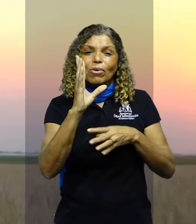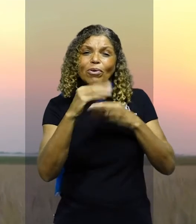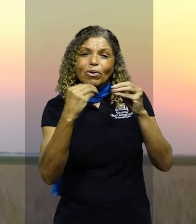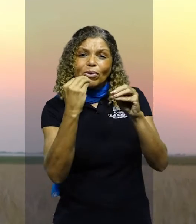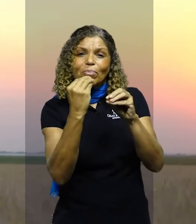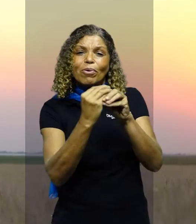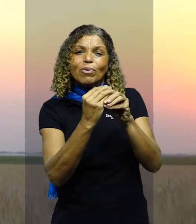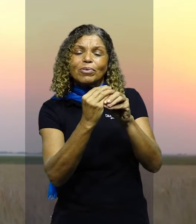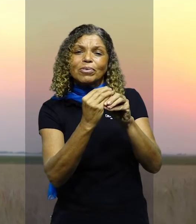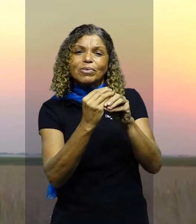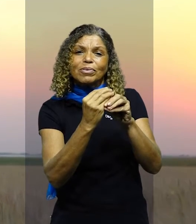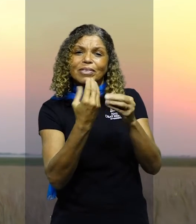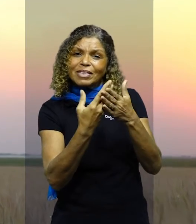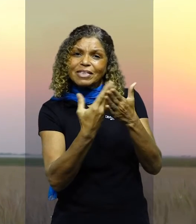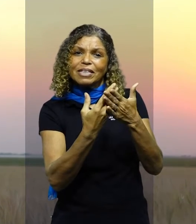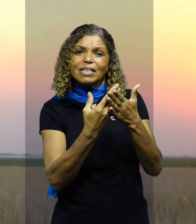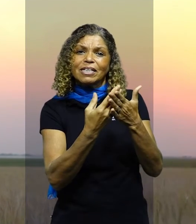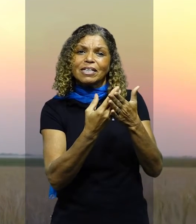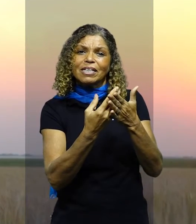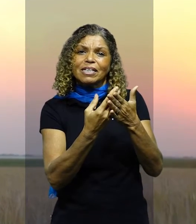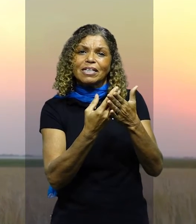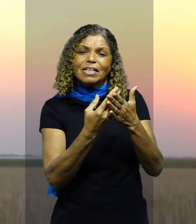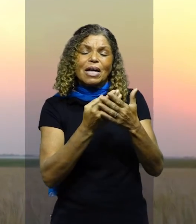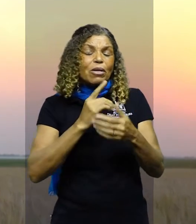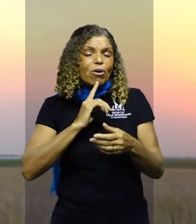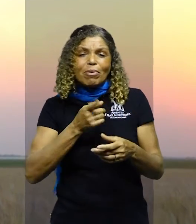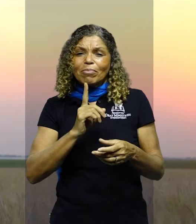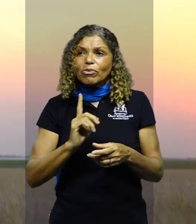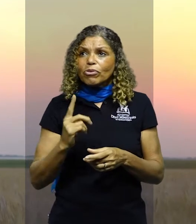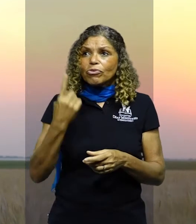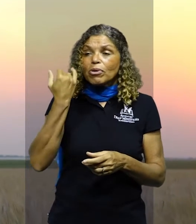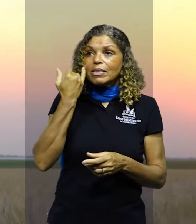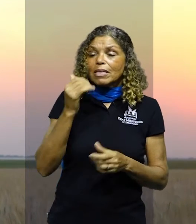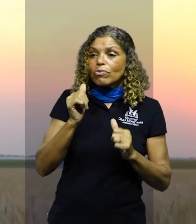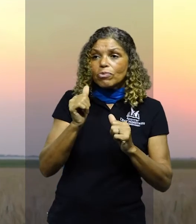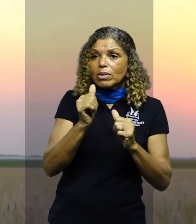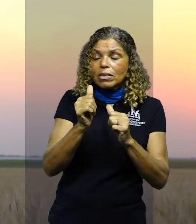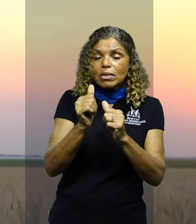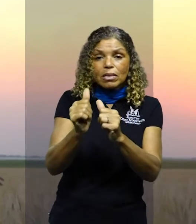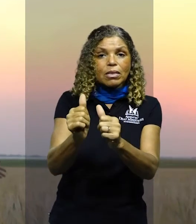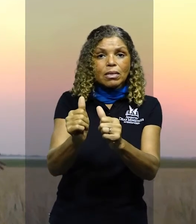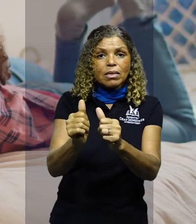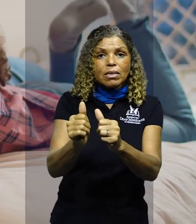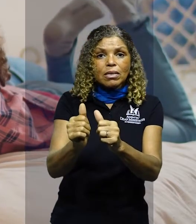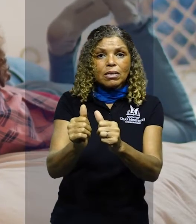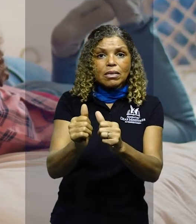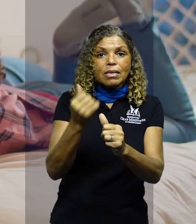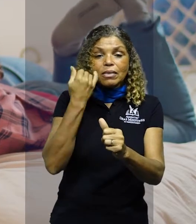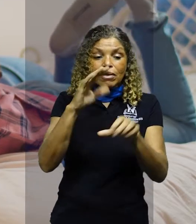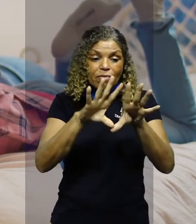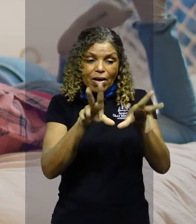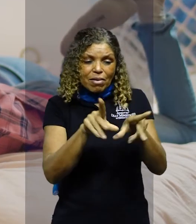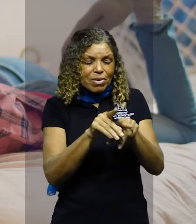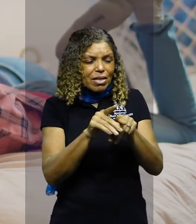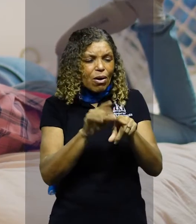Dieu garantissent la liberté de chacun. Quand on marche d'après les commandements de Dieu, si une société, une famille